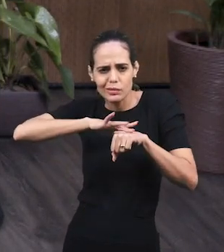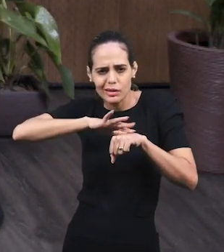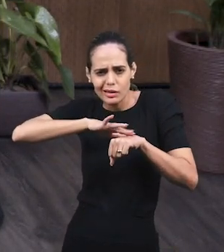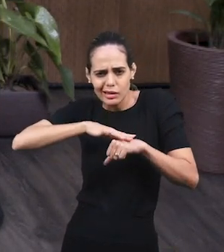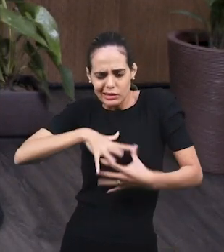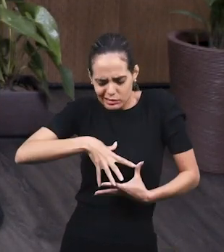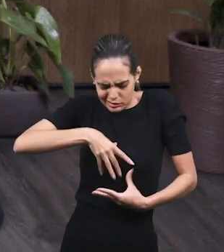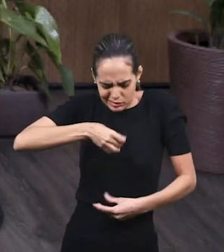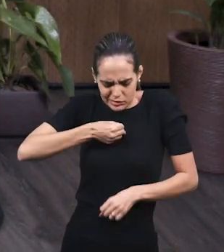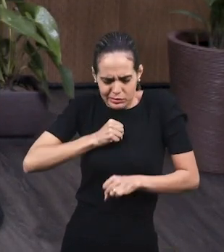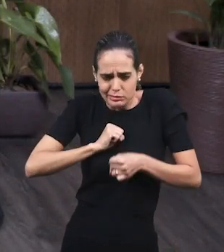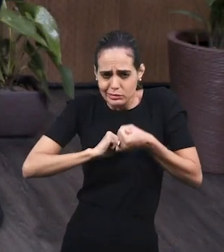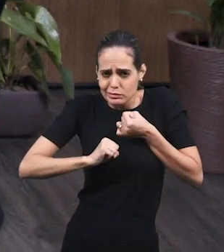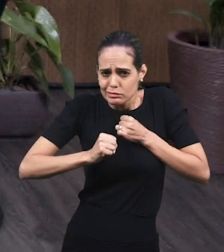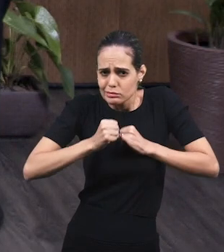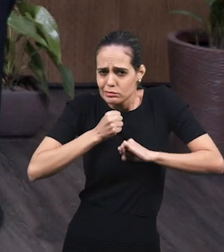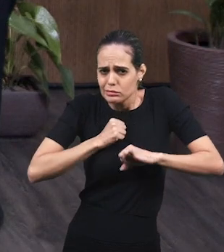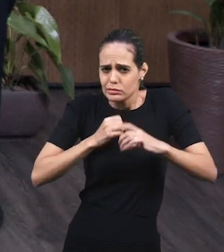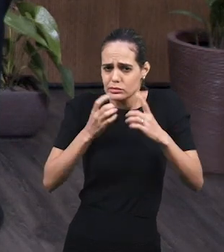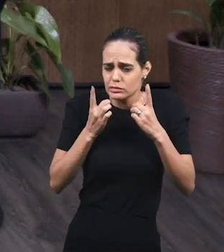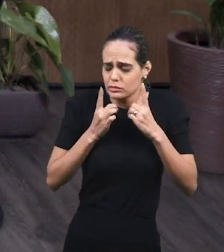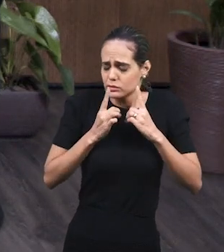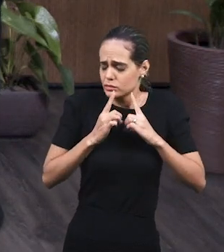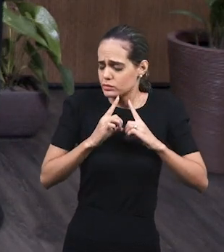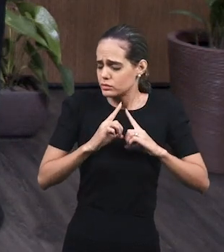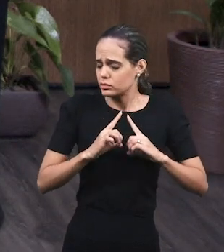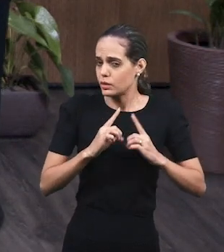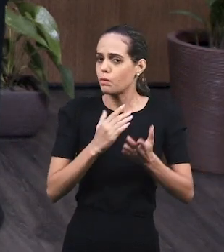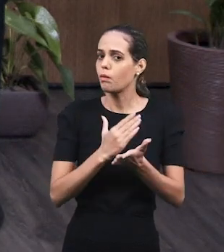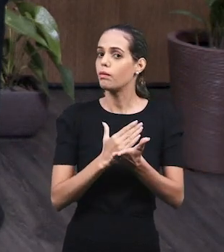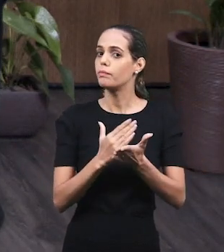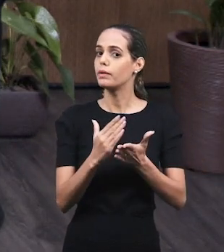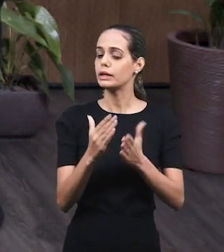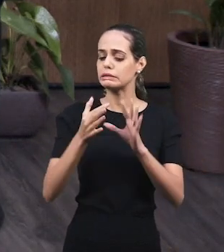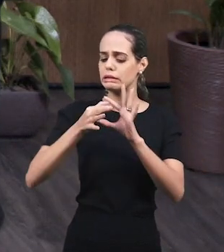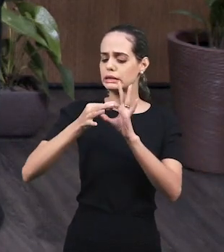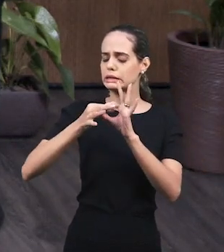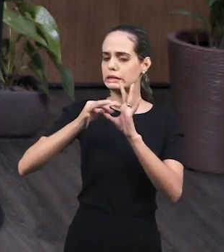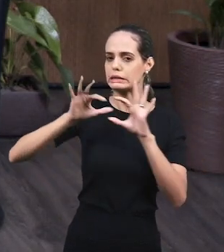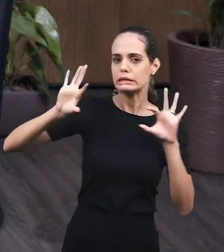Mais c'est quoi cette maladie? Cette maladie interne.